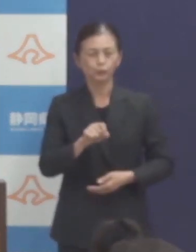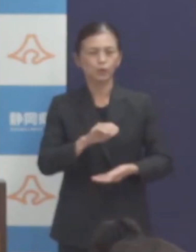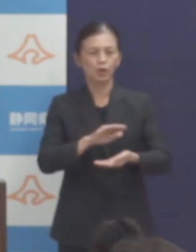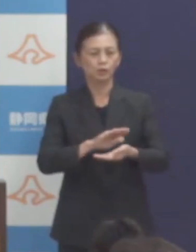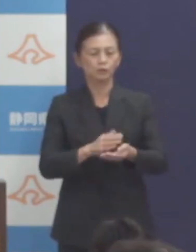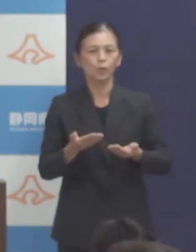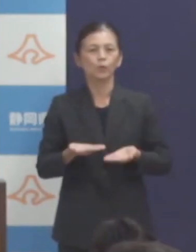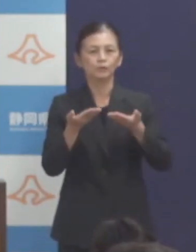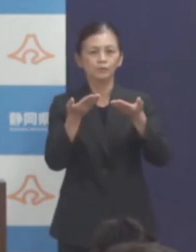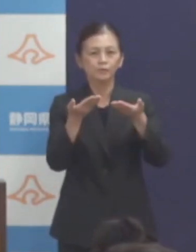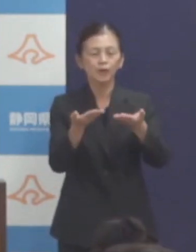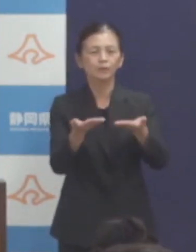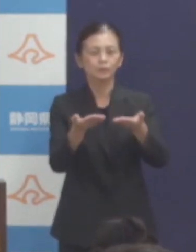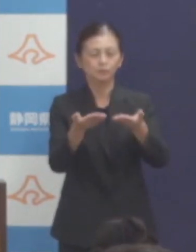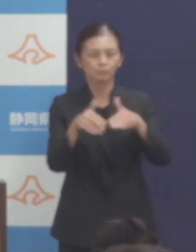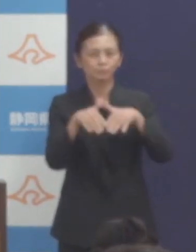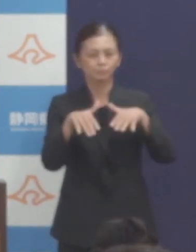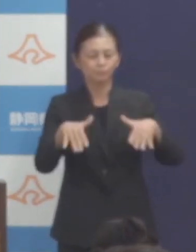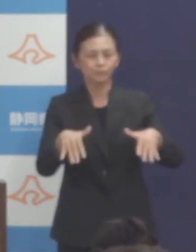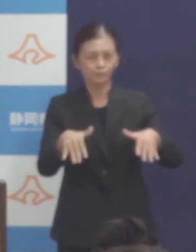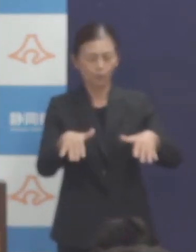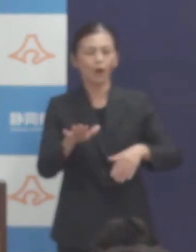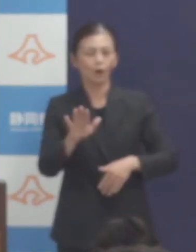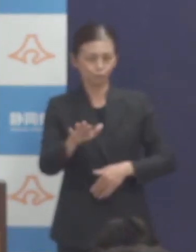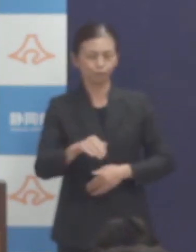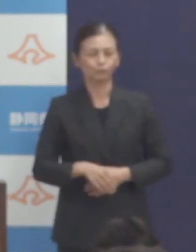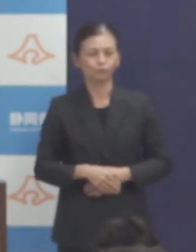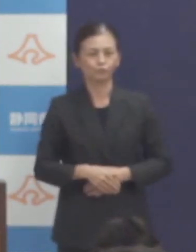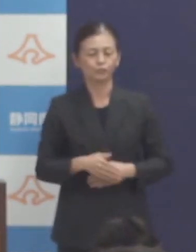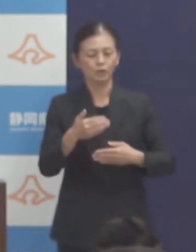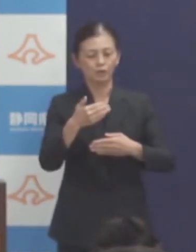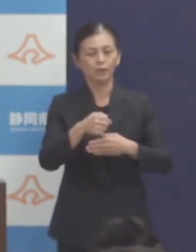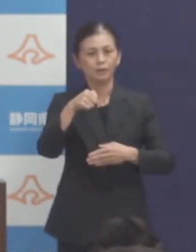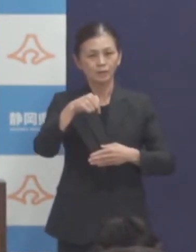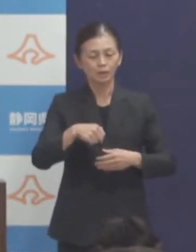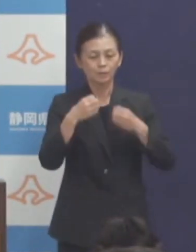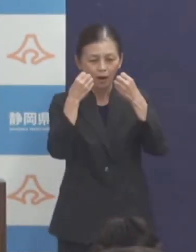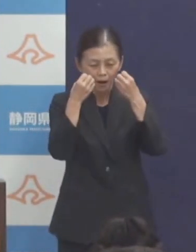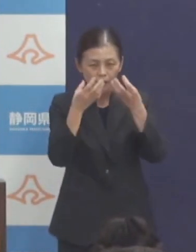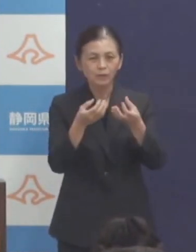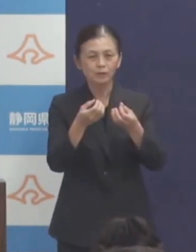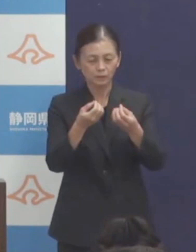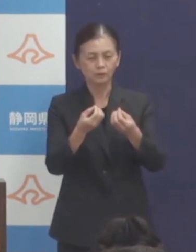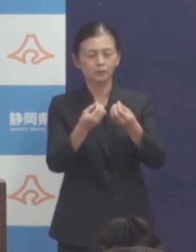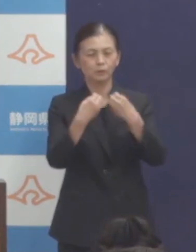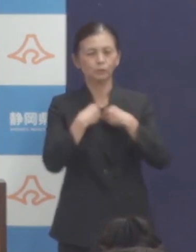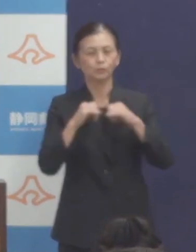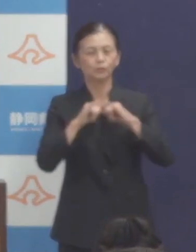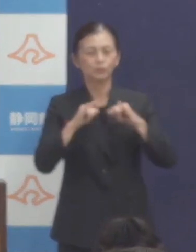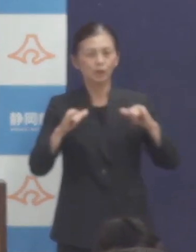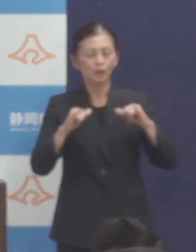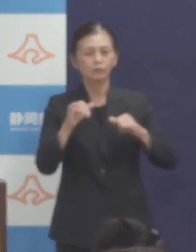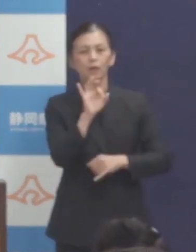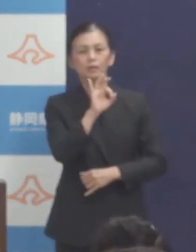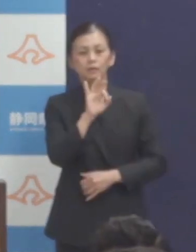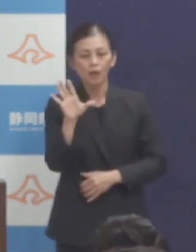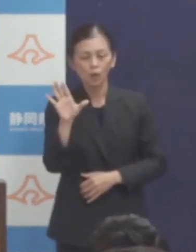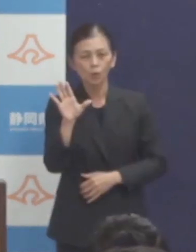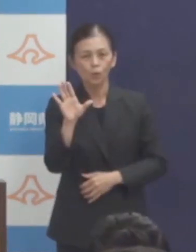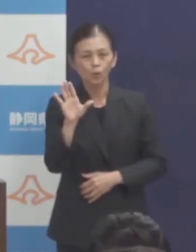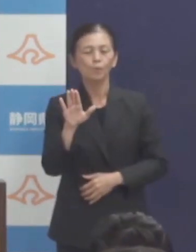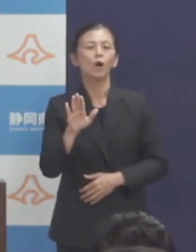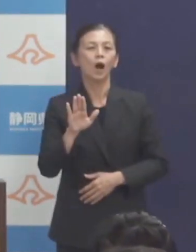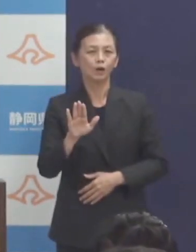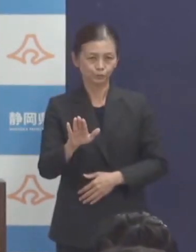確保されているということです。最近では県内では新規感染者数が確認されない日も散見され